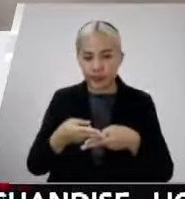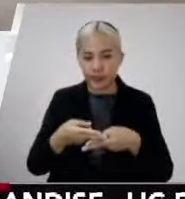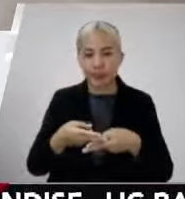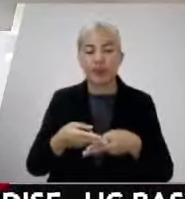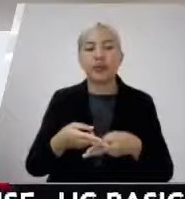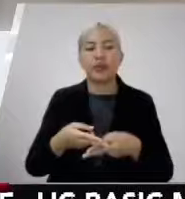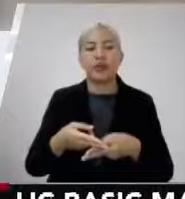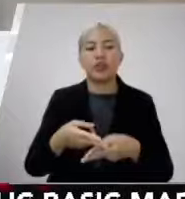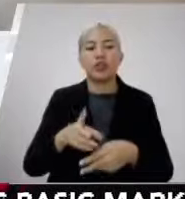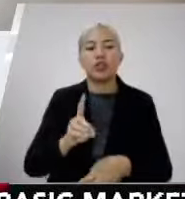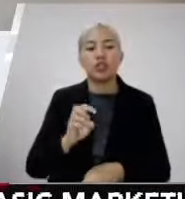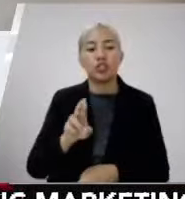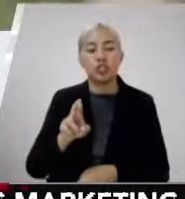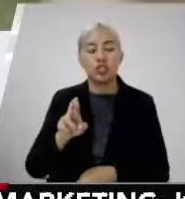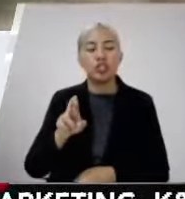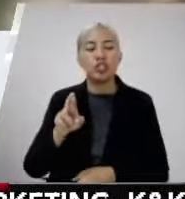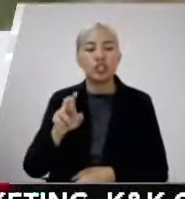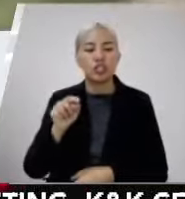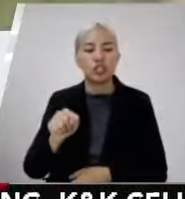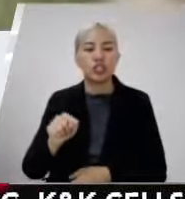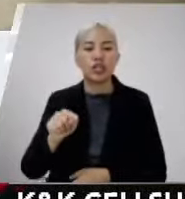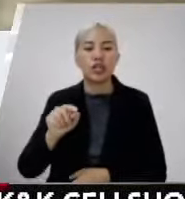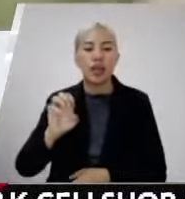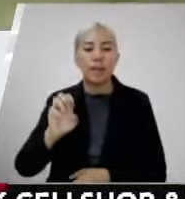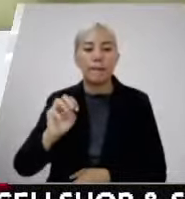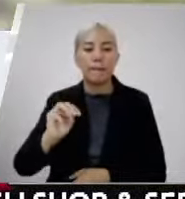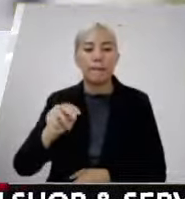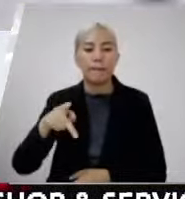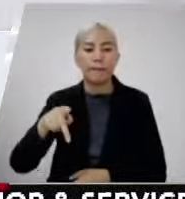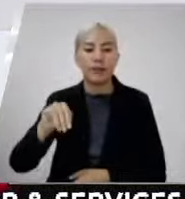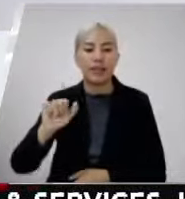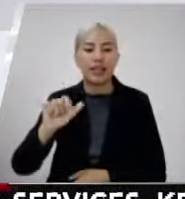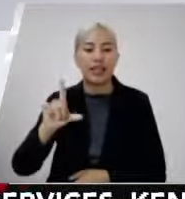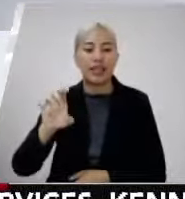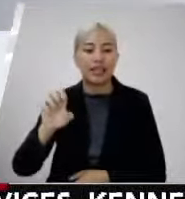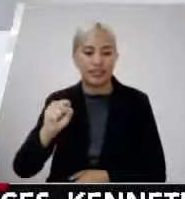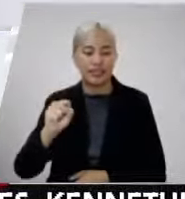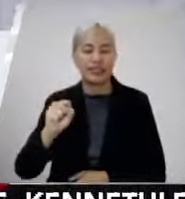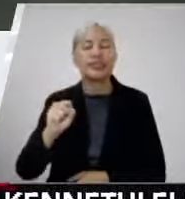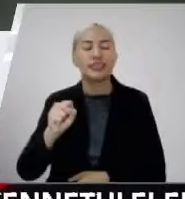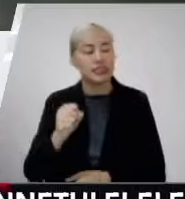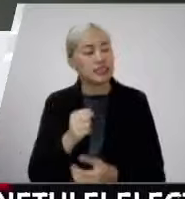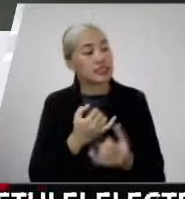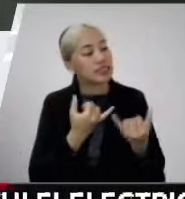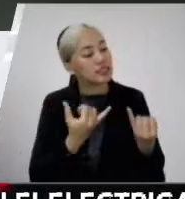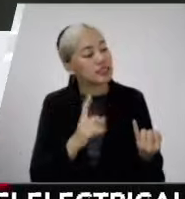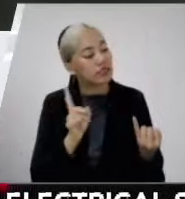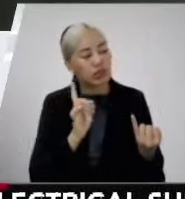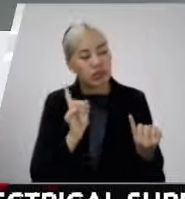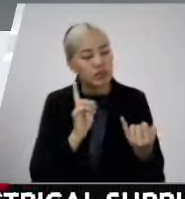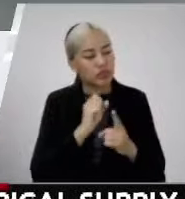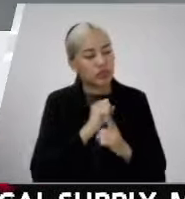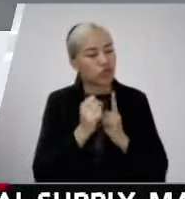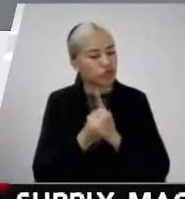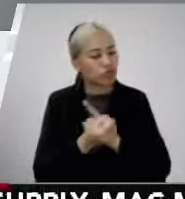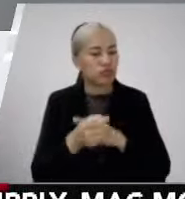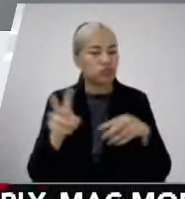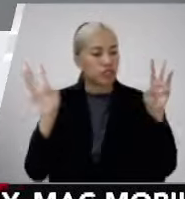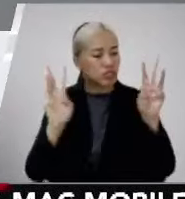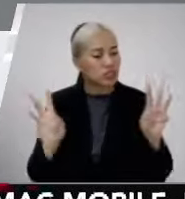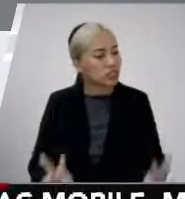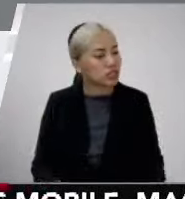ng nanonood ng Balitang Hali. Opo. Kumusta po yung lagay ng panahon dyan ngayon? May naitala rin ba kayong malalakas na pagdalo ng lahar